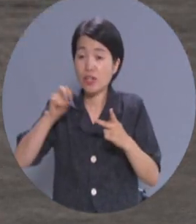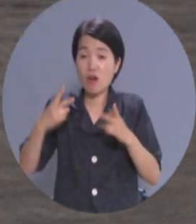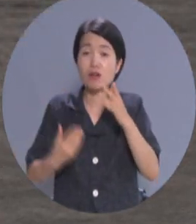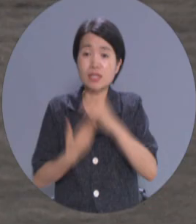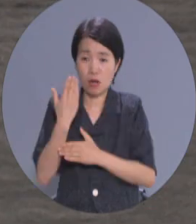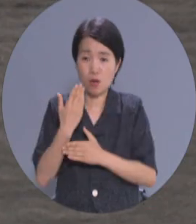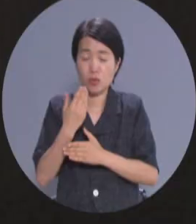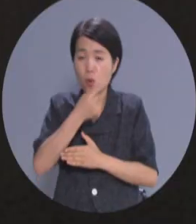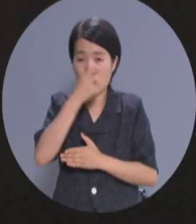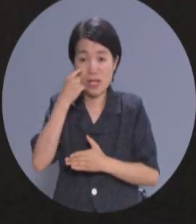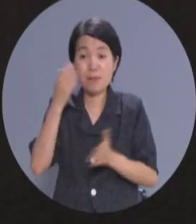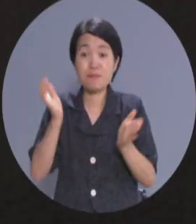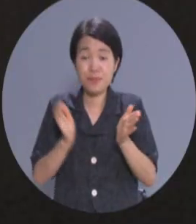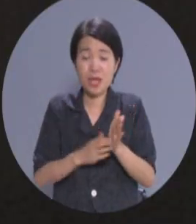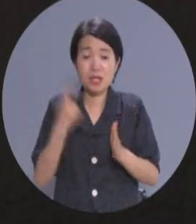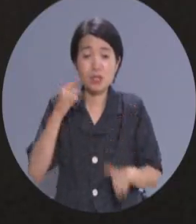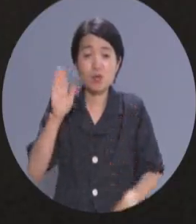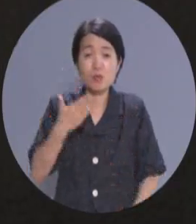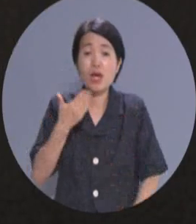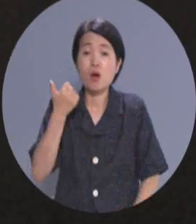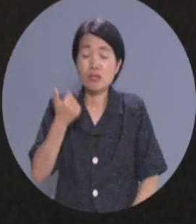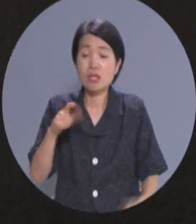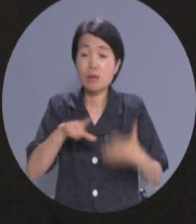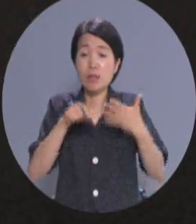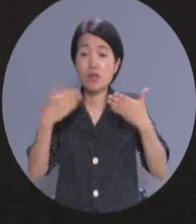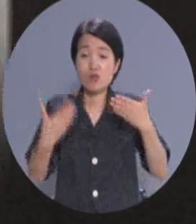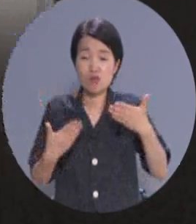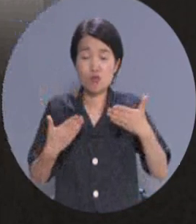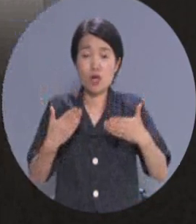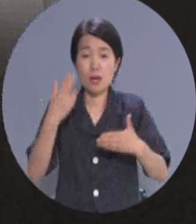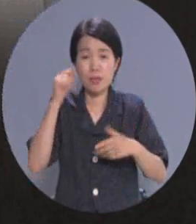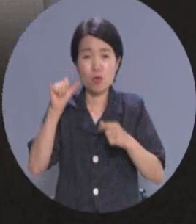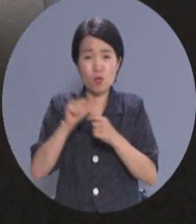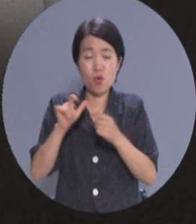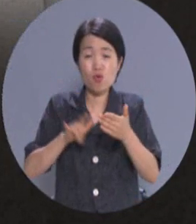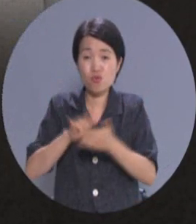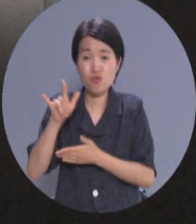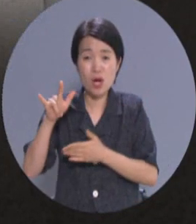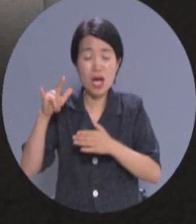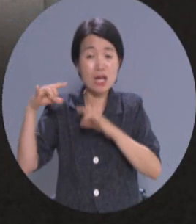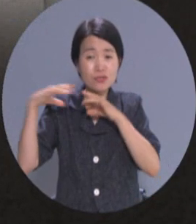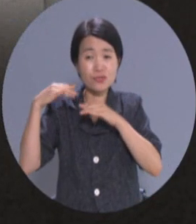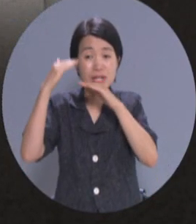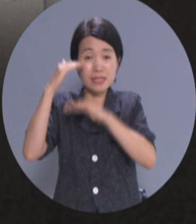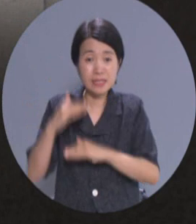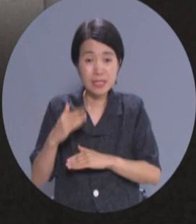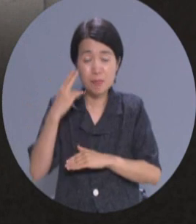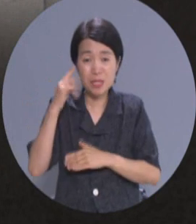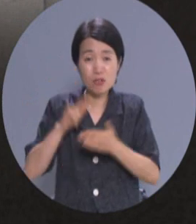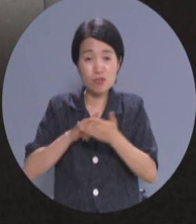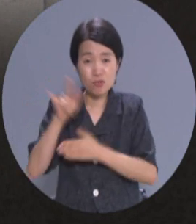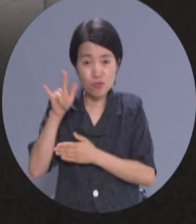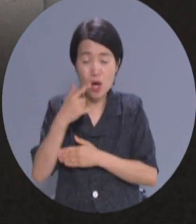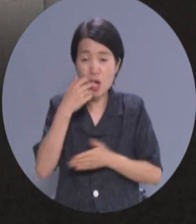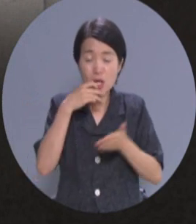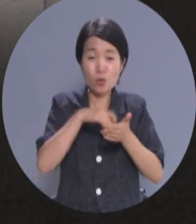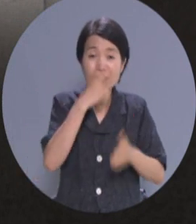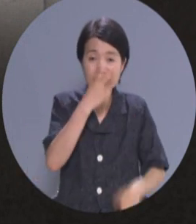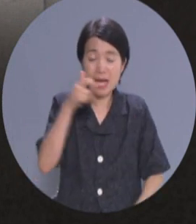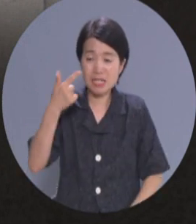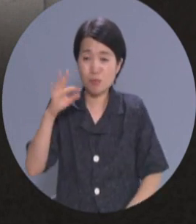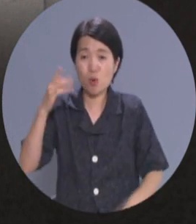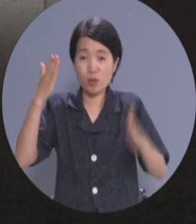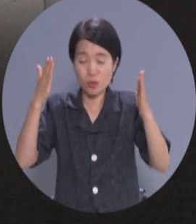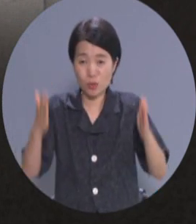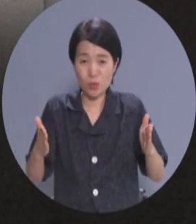실마리도 찾았습니다 1950년 8월 9일 미 5군 무전기록에 따르면 미군 항공기는 돌산과 금오도